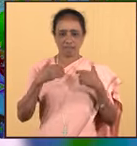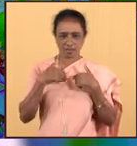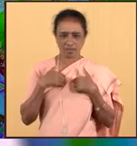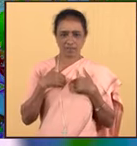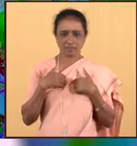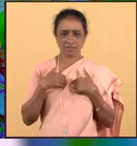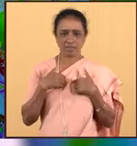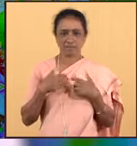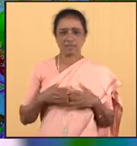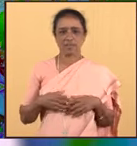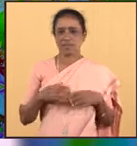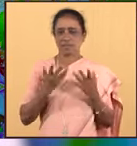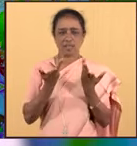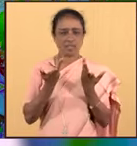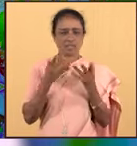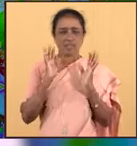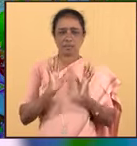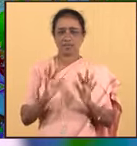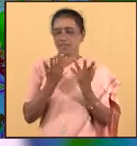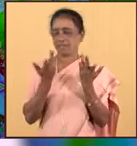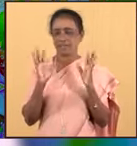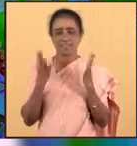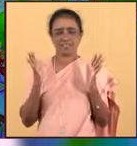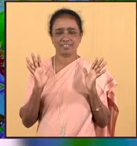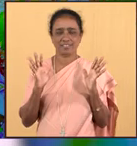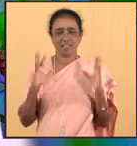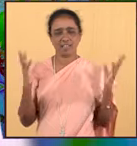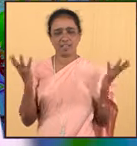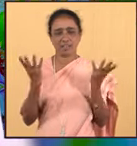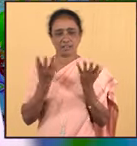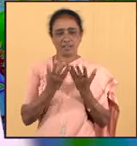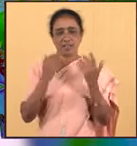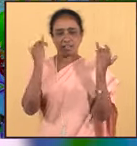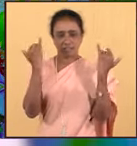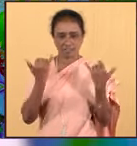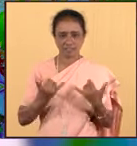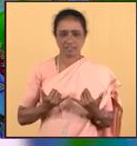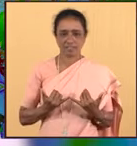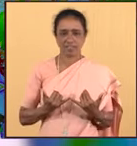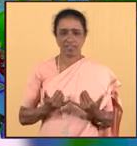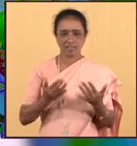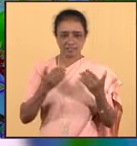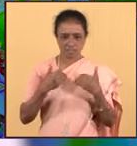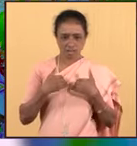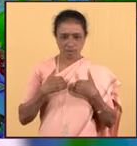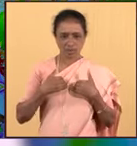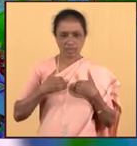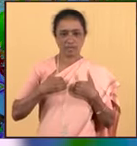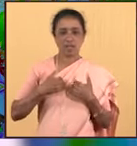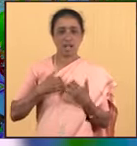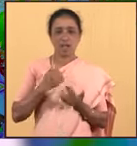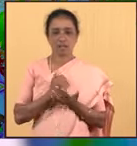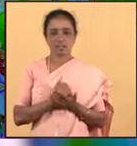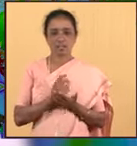நம்ம நாட்டுக்கு எந்த மதமும் பின்பற்றுவது இல்லை. அப்போ இந்திய நாடு நமது அரசியலமைப்பு